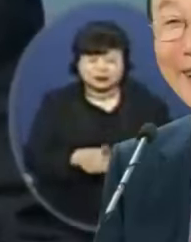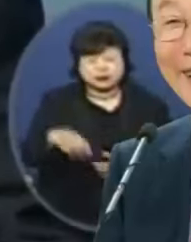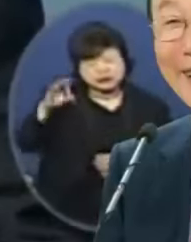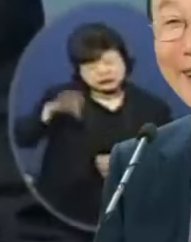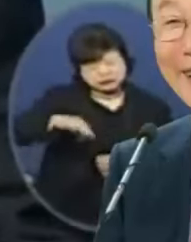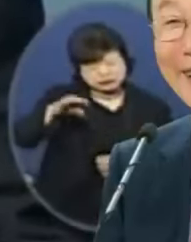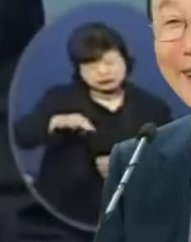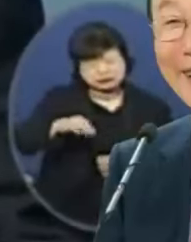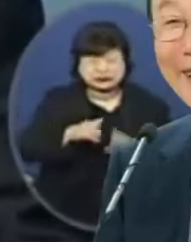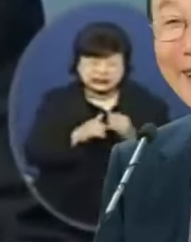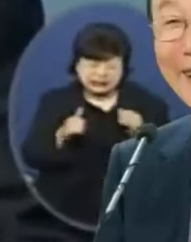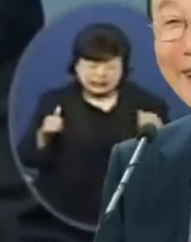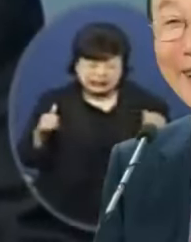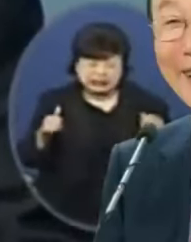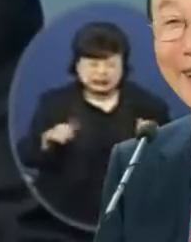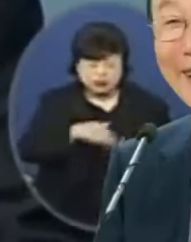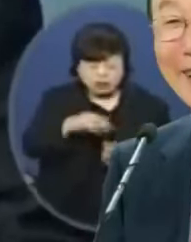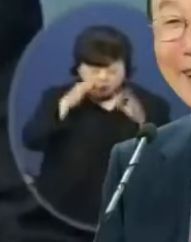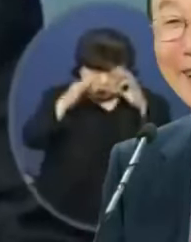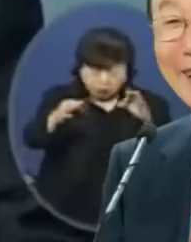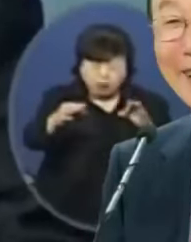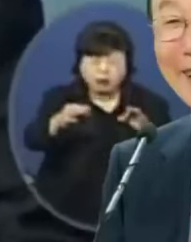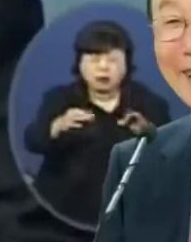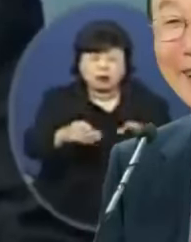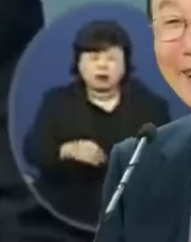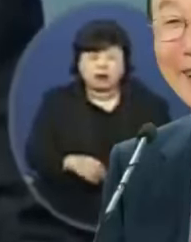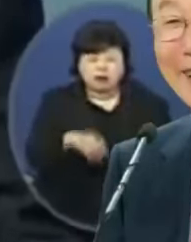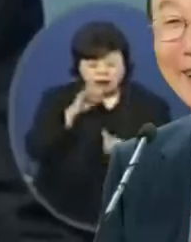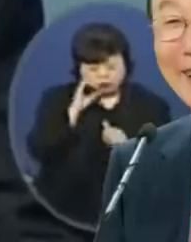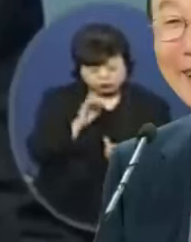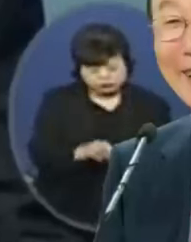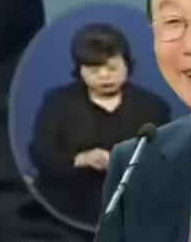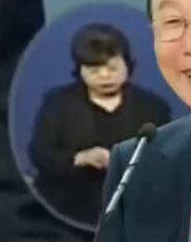없는 사람이라고 환경을 바라보고 늘 억압을 당해서